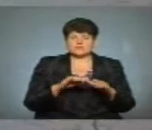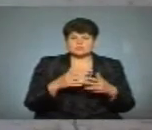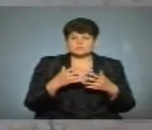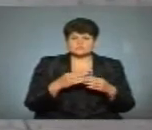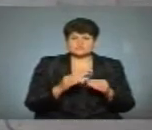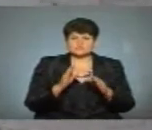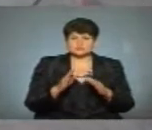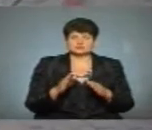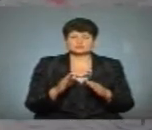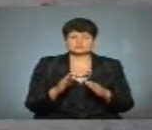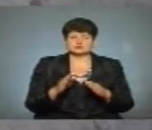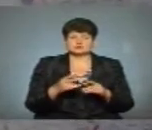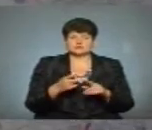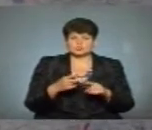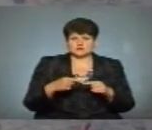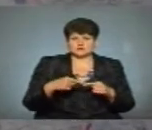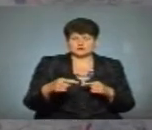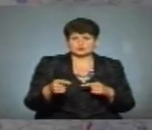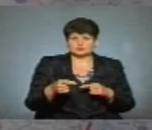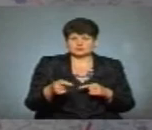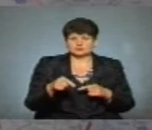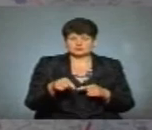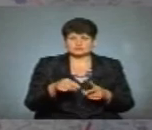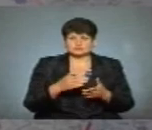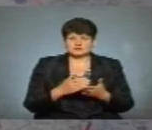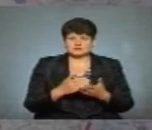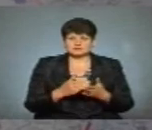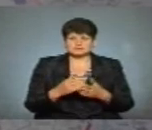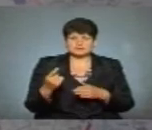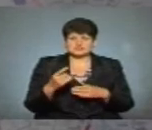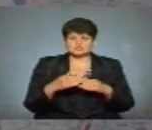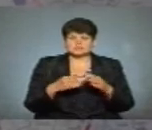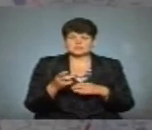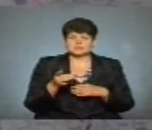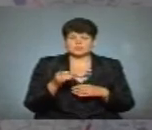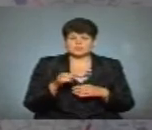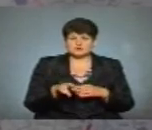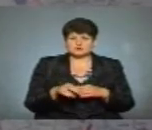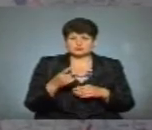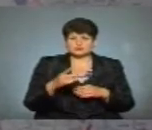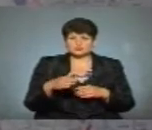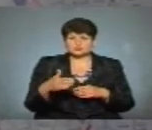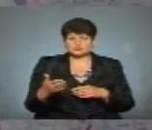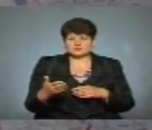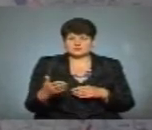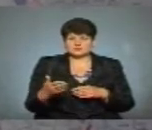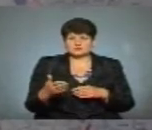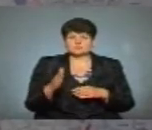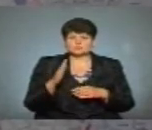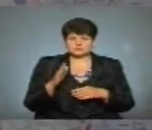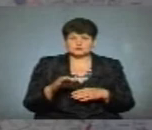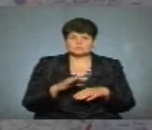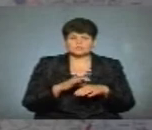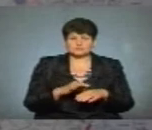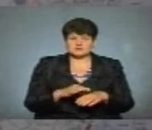піде ближче сюди, от, до Тернополя, тут є перша категорія, тут по одній стороні рух буде проводитися,